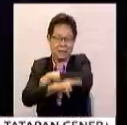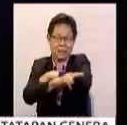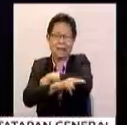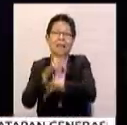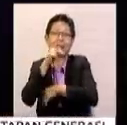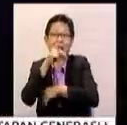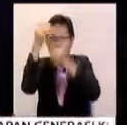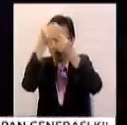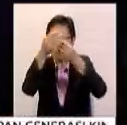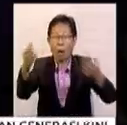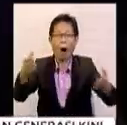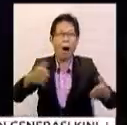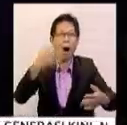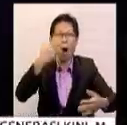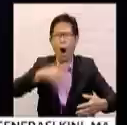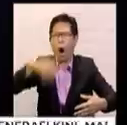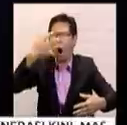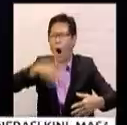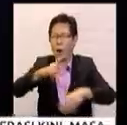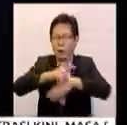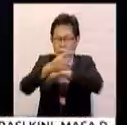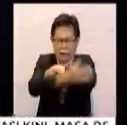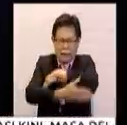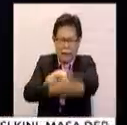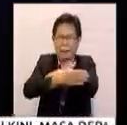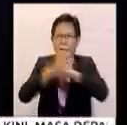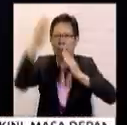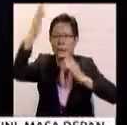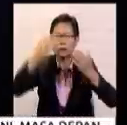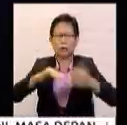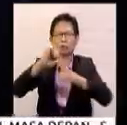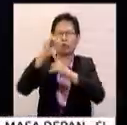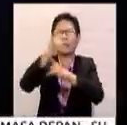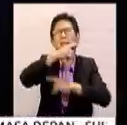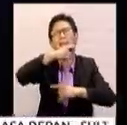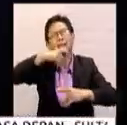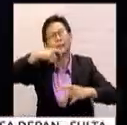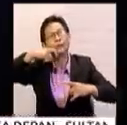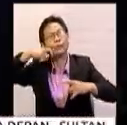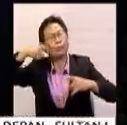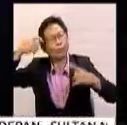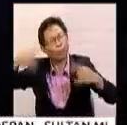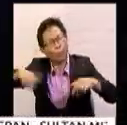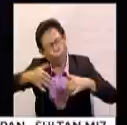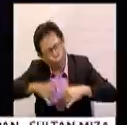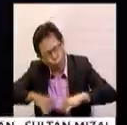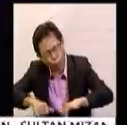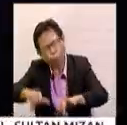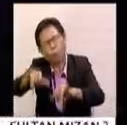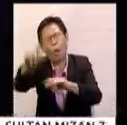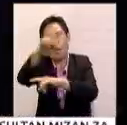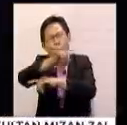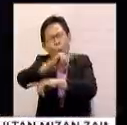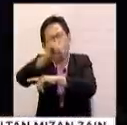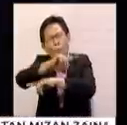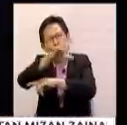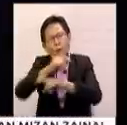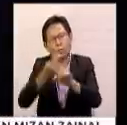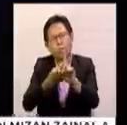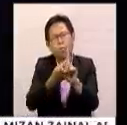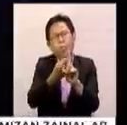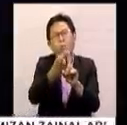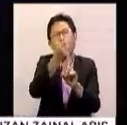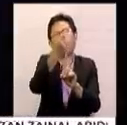Anda takrifan gelombang haba di kawasan Negara kita adalah merujuk kepada situasi cuaca kering yang berlanjutan selama beberapa hari dan suhu